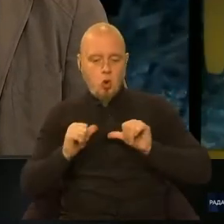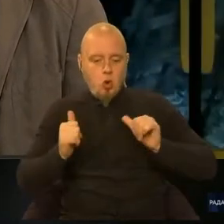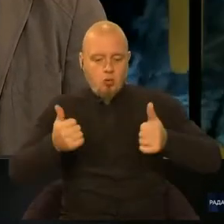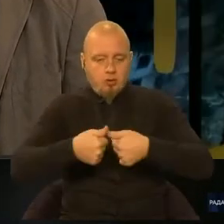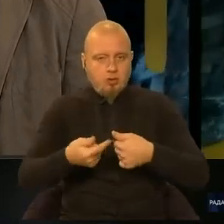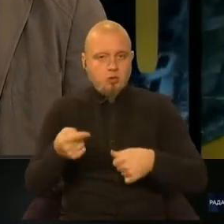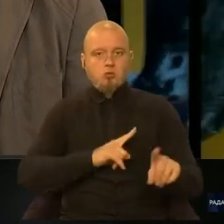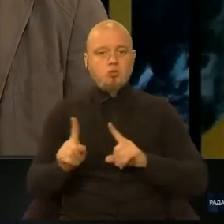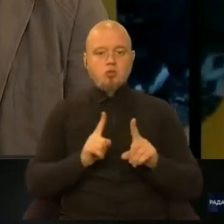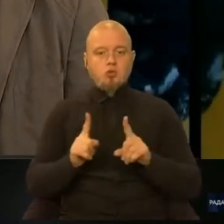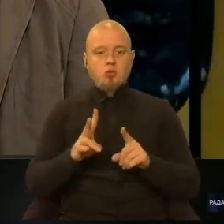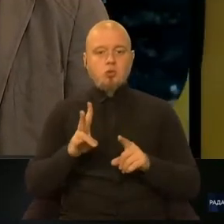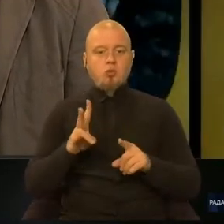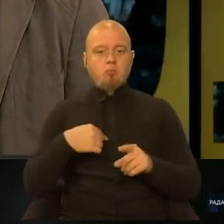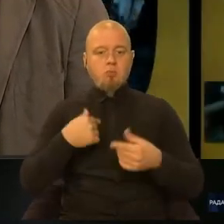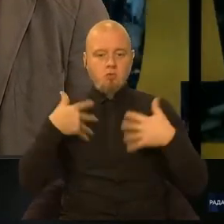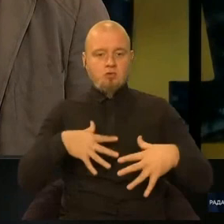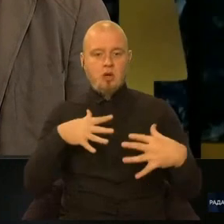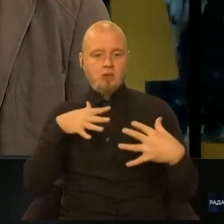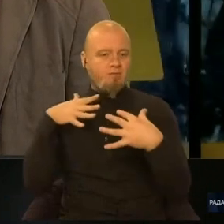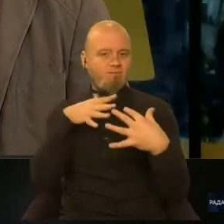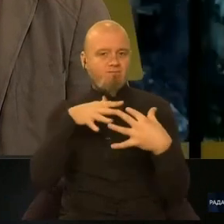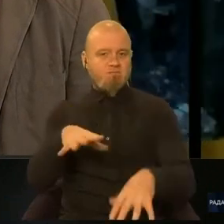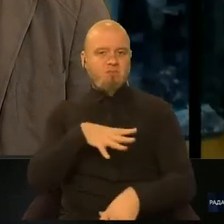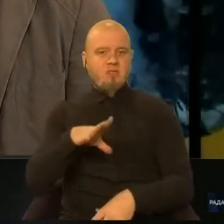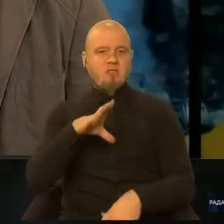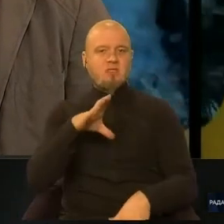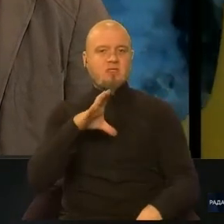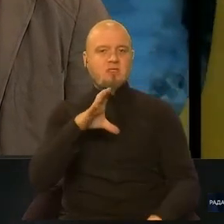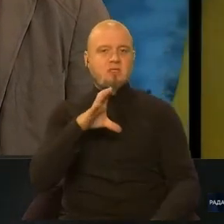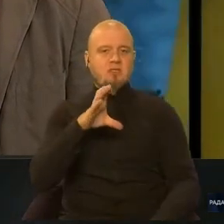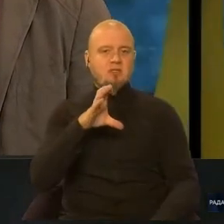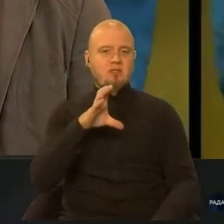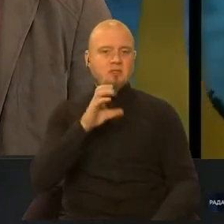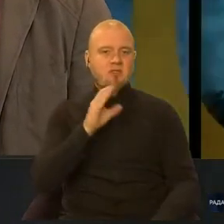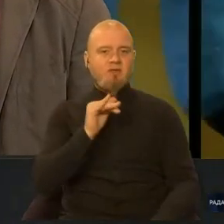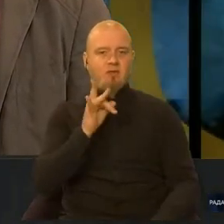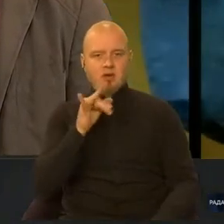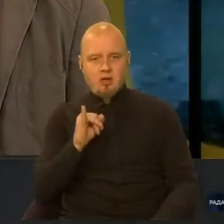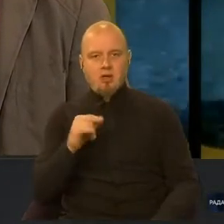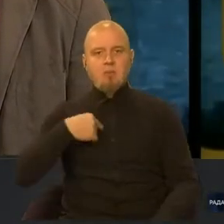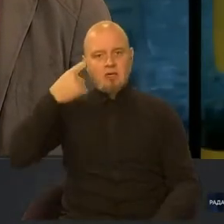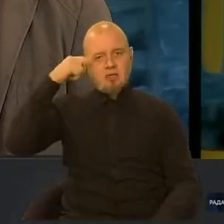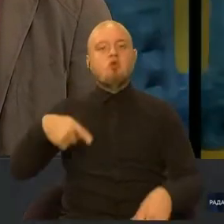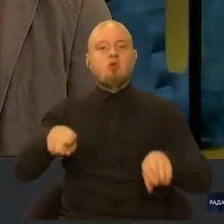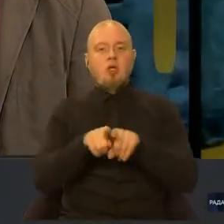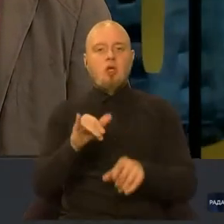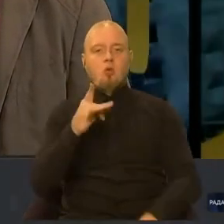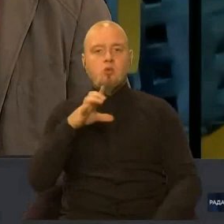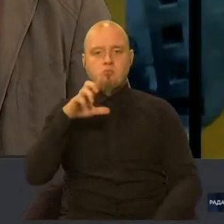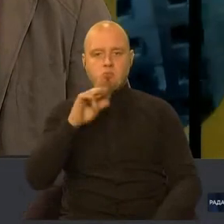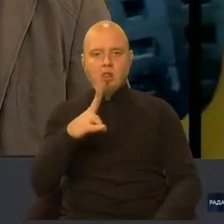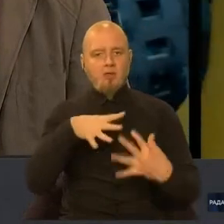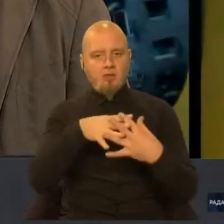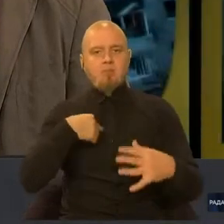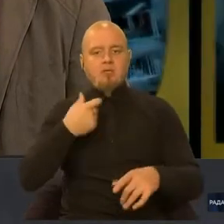що ми вже рубалися в сєвєрі, і ми знаємо, що таке урбан війна. Ми себе